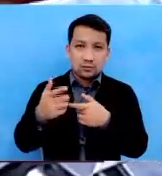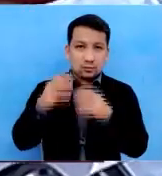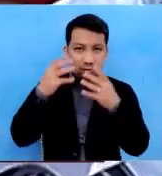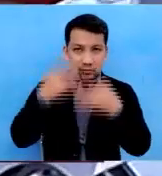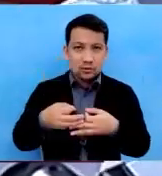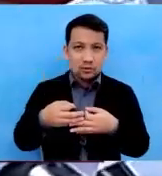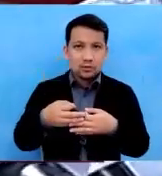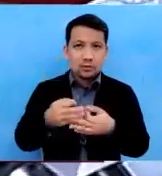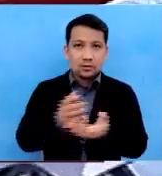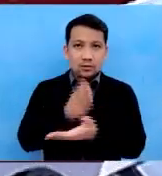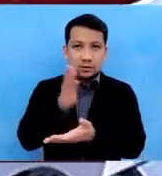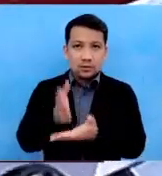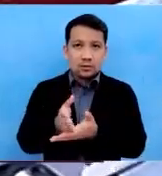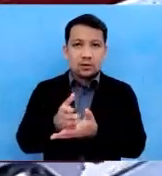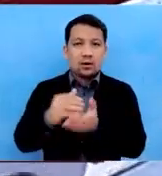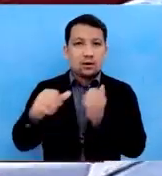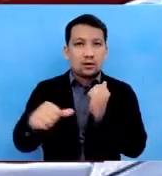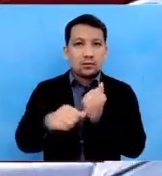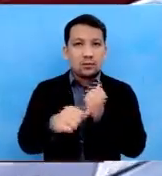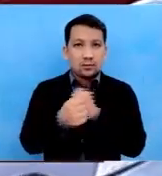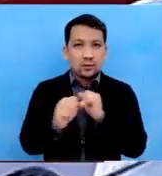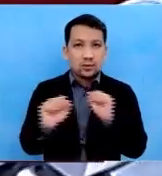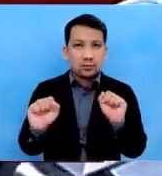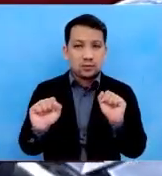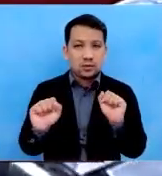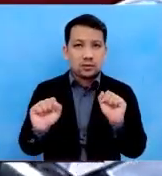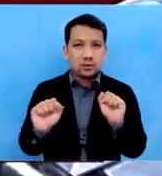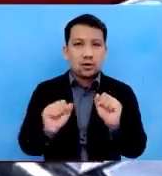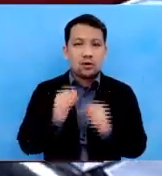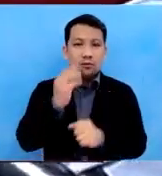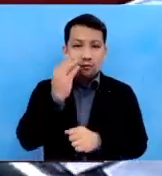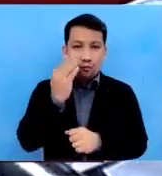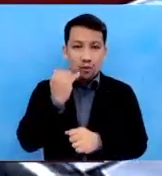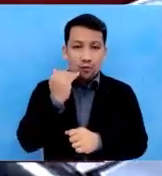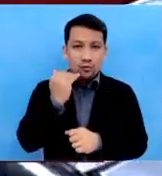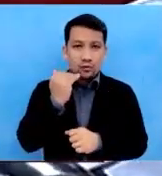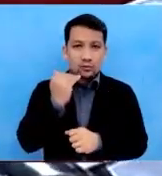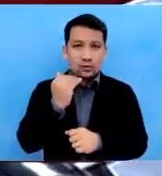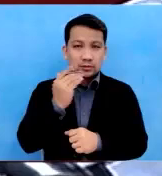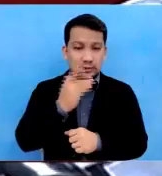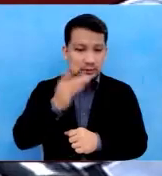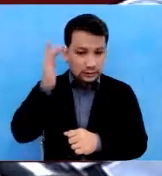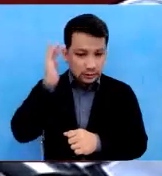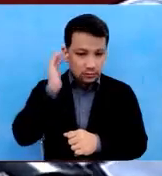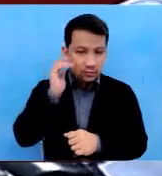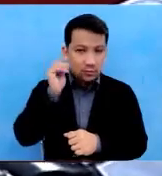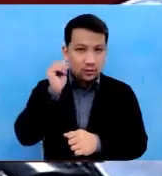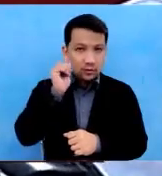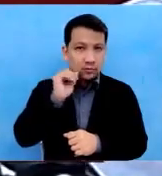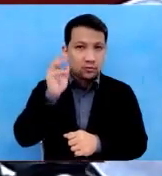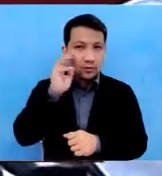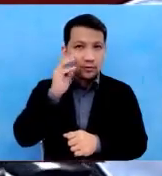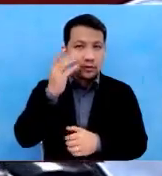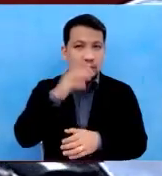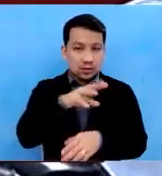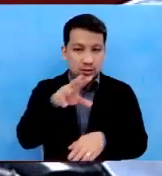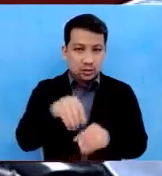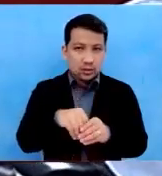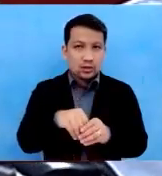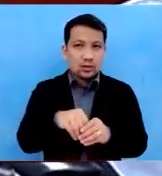kukuha ng aming seguridad. Sapagkat ito po ay napakasensitibong bagay dahil it involves the lives